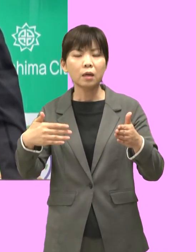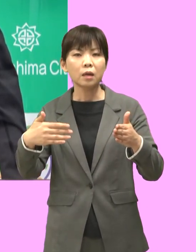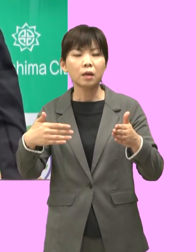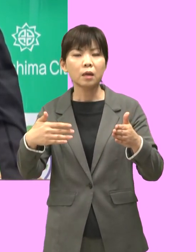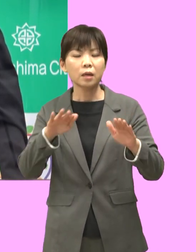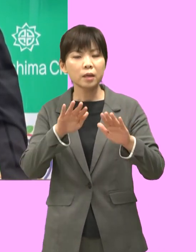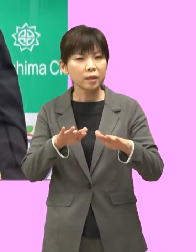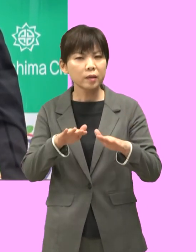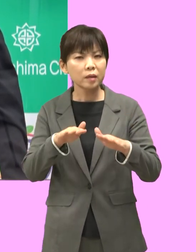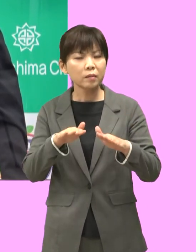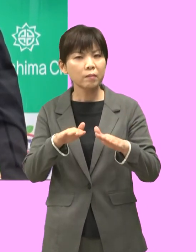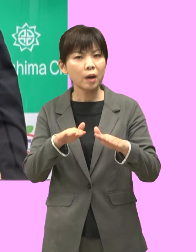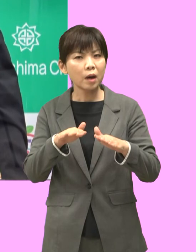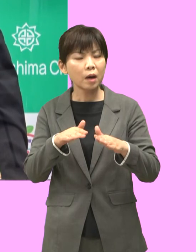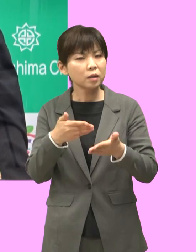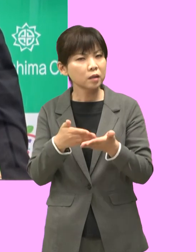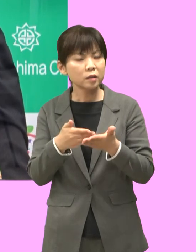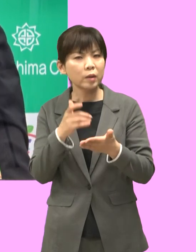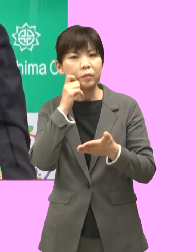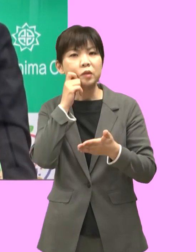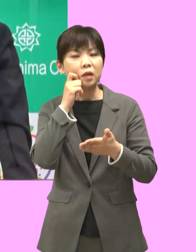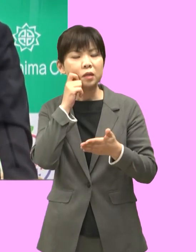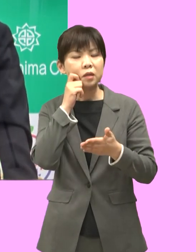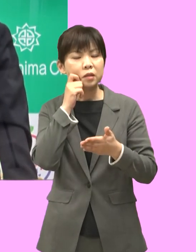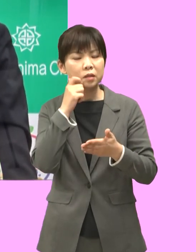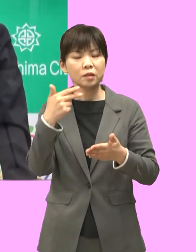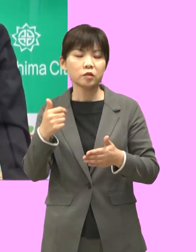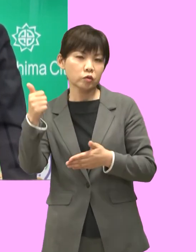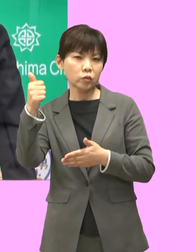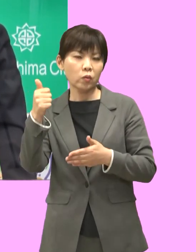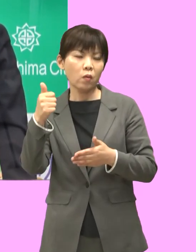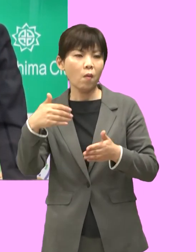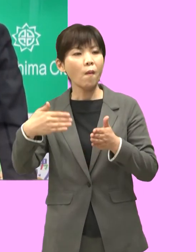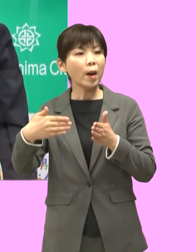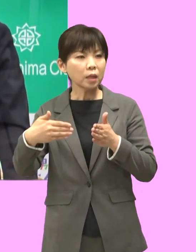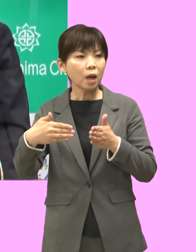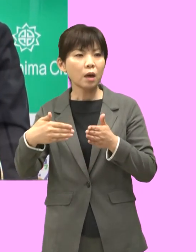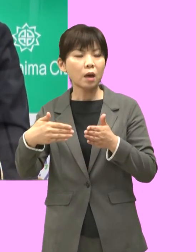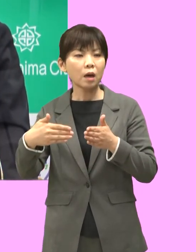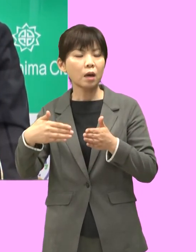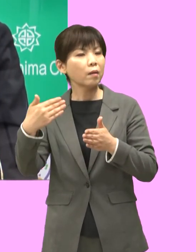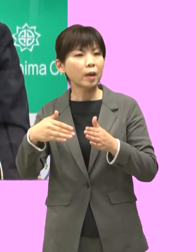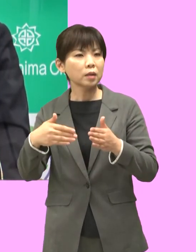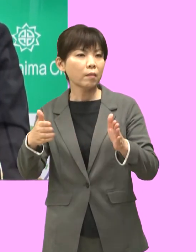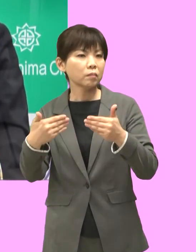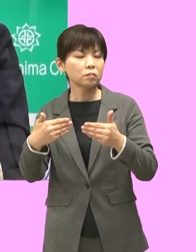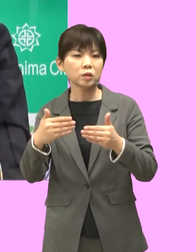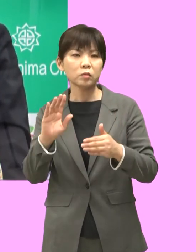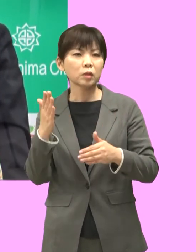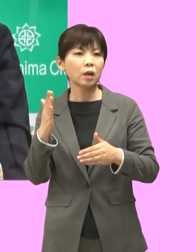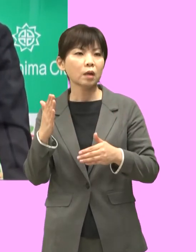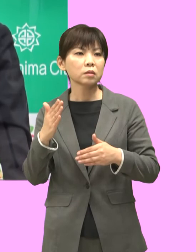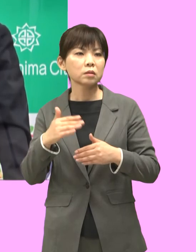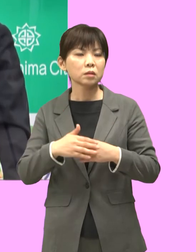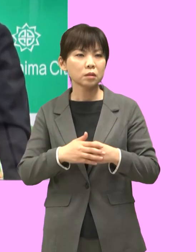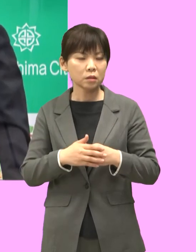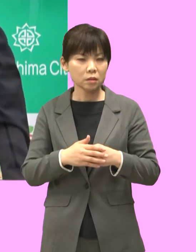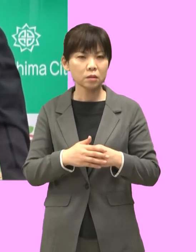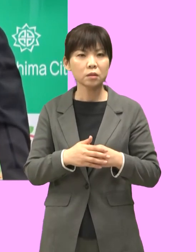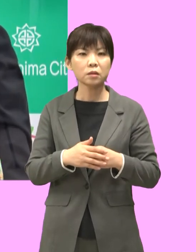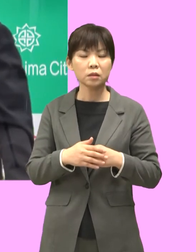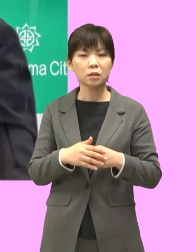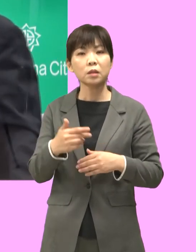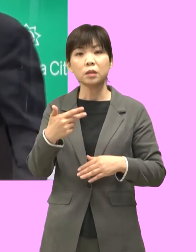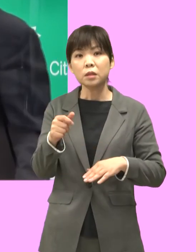今、すみません、お話できないんですけど、 これはまたじゃないの、まだ廃止という扱いしてない、 ね、はい、はい、そうですね、はい、特に、はい、